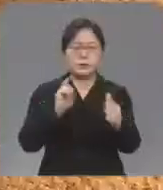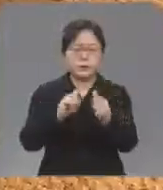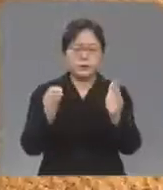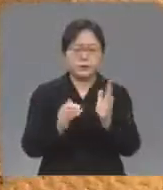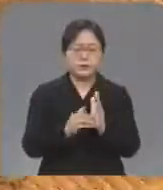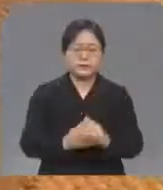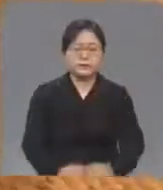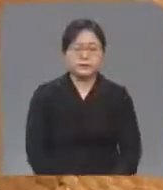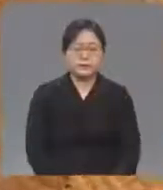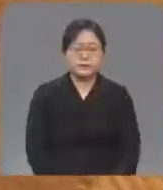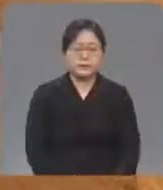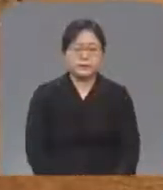됐습니다